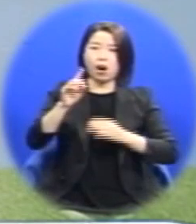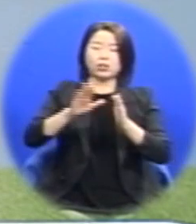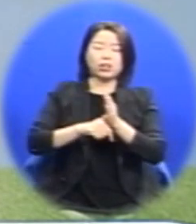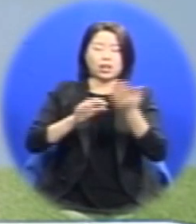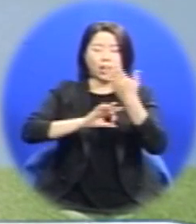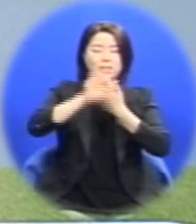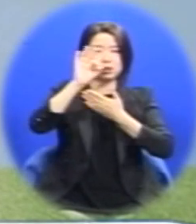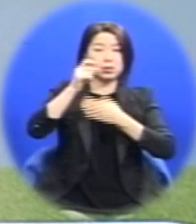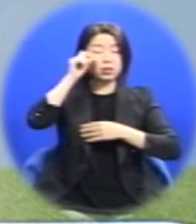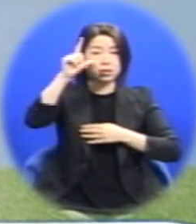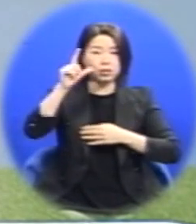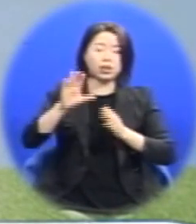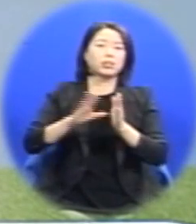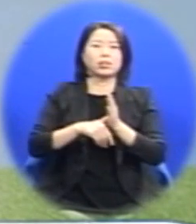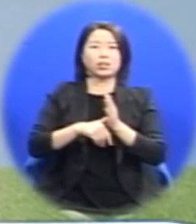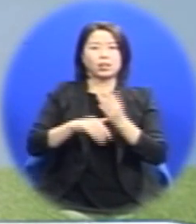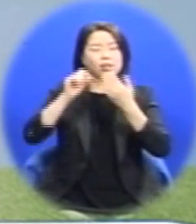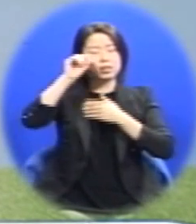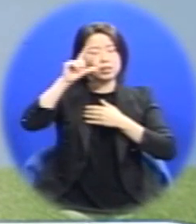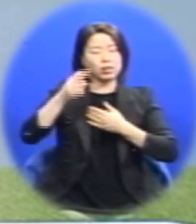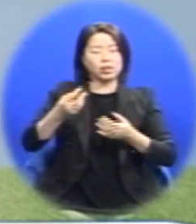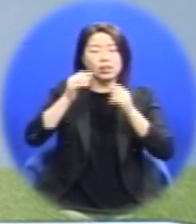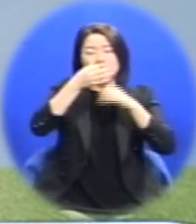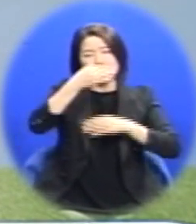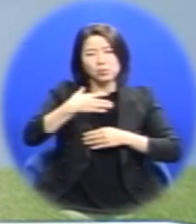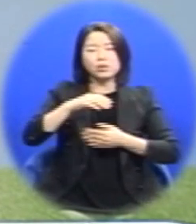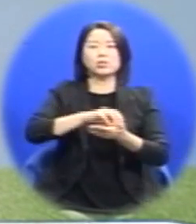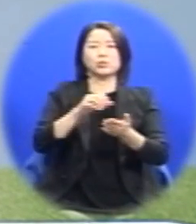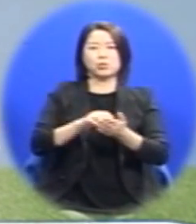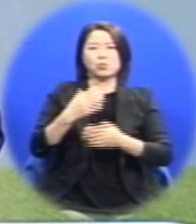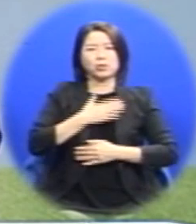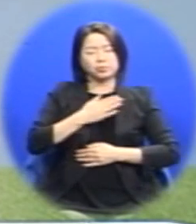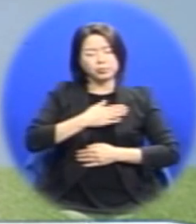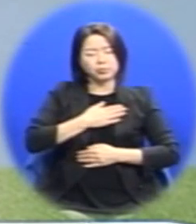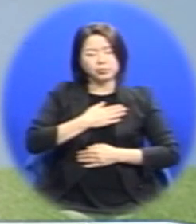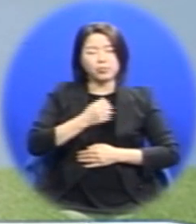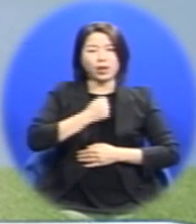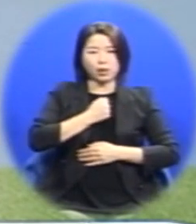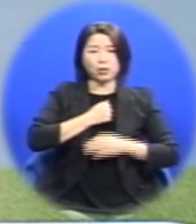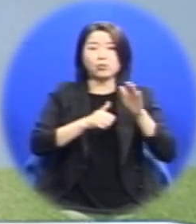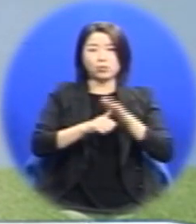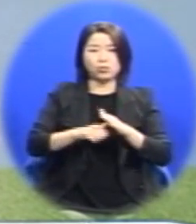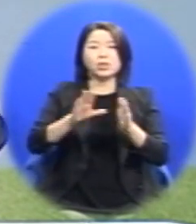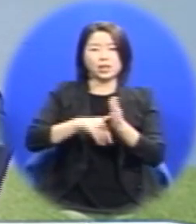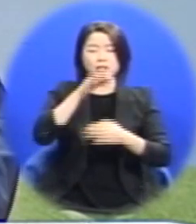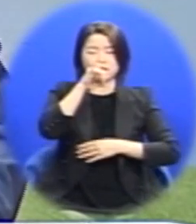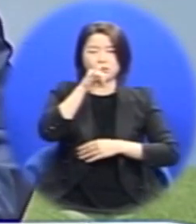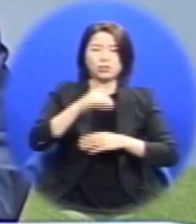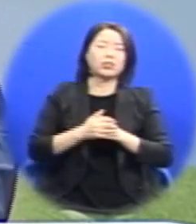아침에 일어났는데 일어나기가 힘들 정도로 그렇게 답답함에 눌려 있을 때가 있었어요.